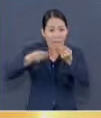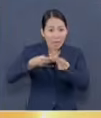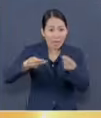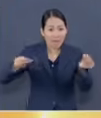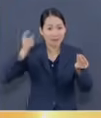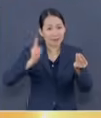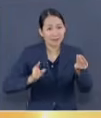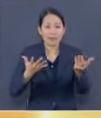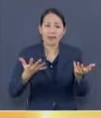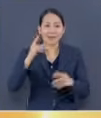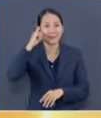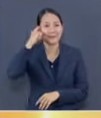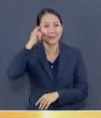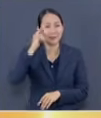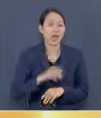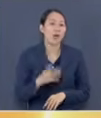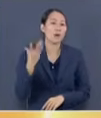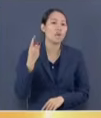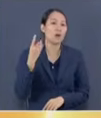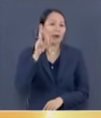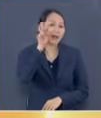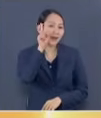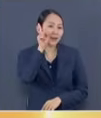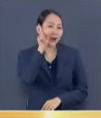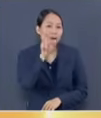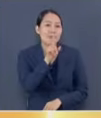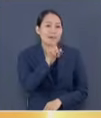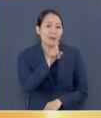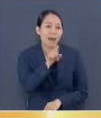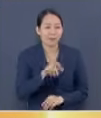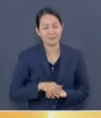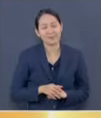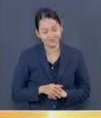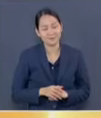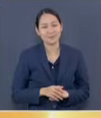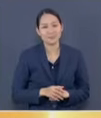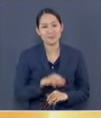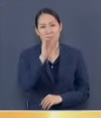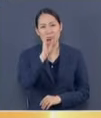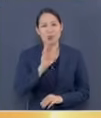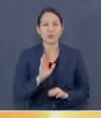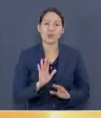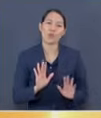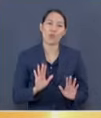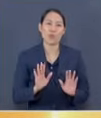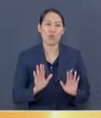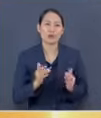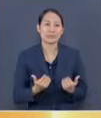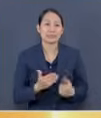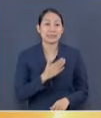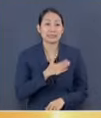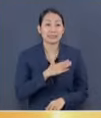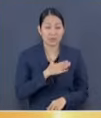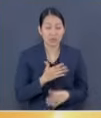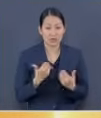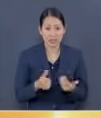าวนี้เหมือนกันนะคุณผู้ชมก็เลยชี้แจงครับคุณผู้ชมบอกว่าเอาอย่างนี้ใจเย็นๆบอกว่าตอนนี้มันอยู่ระหว่างการปรับแต่งนโยบายเรื่